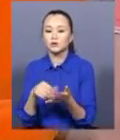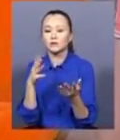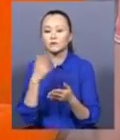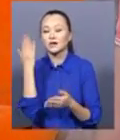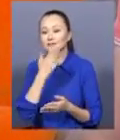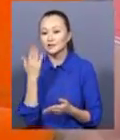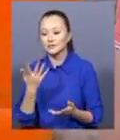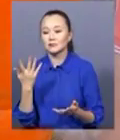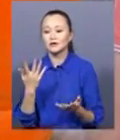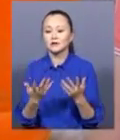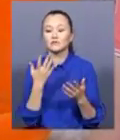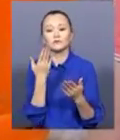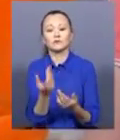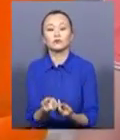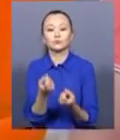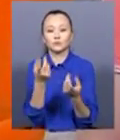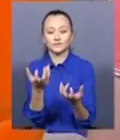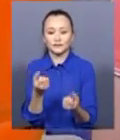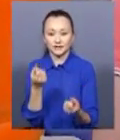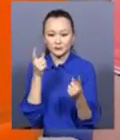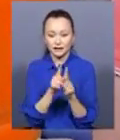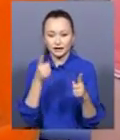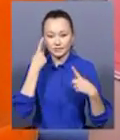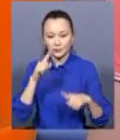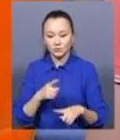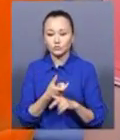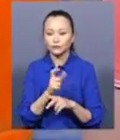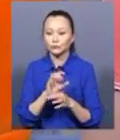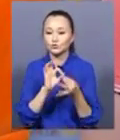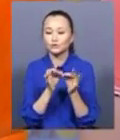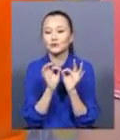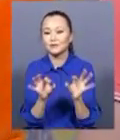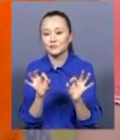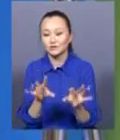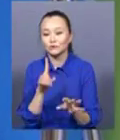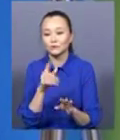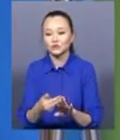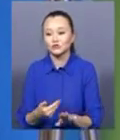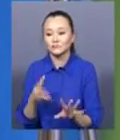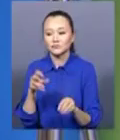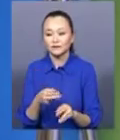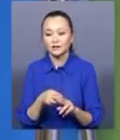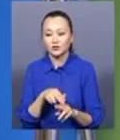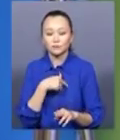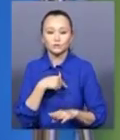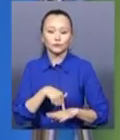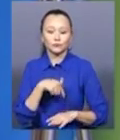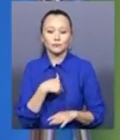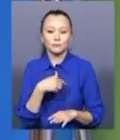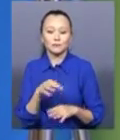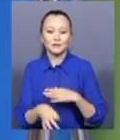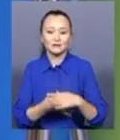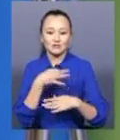артиста? Или как-то вот... Откуда вот эта идея? Это очень трудно объяснить, но прежде всего, наверное, это интуиция подсказывала,